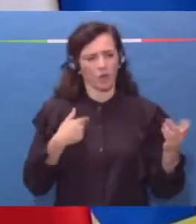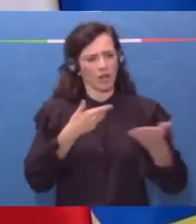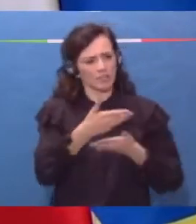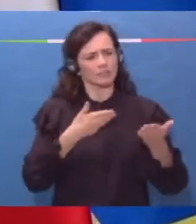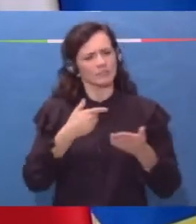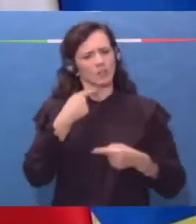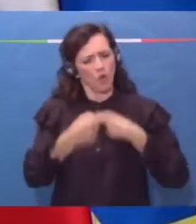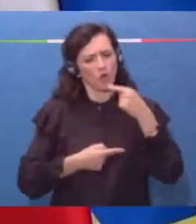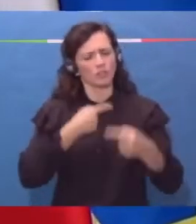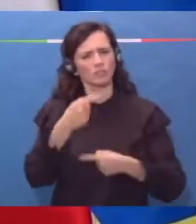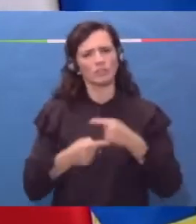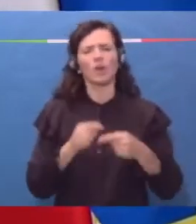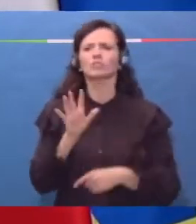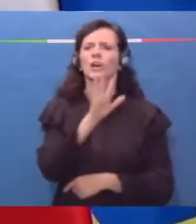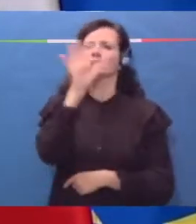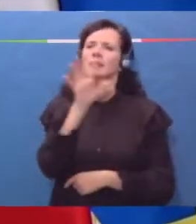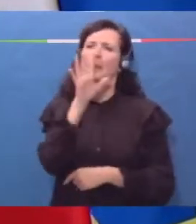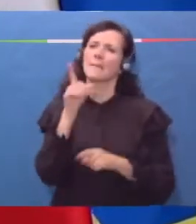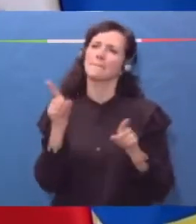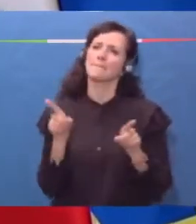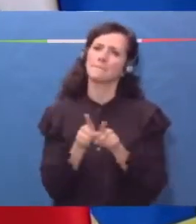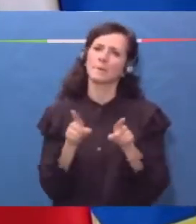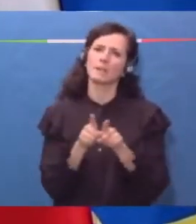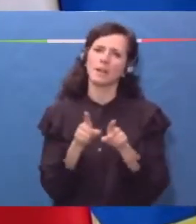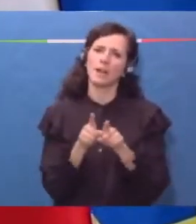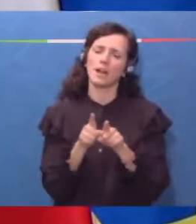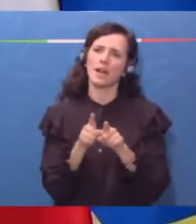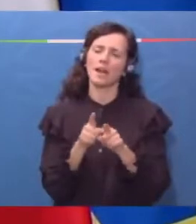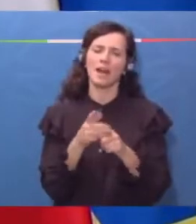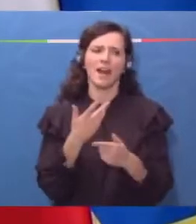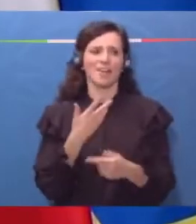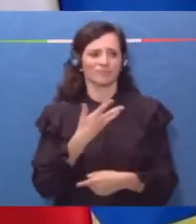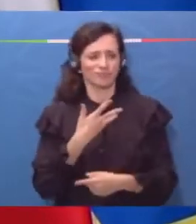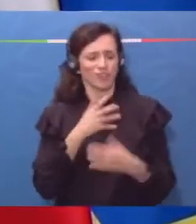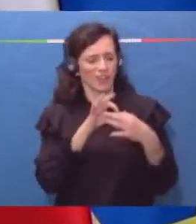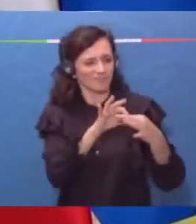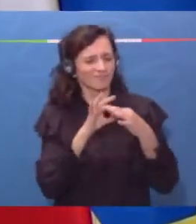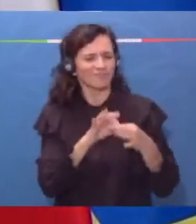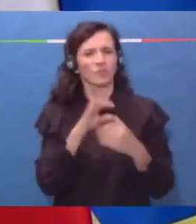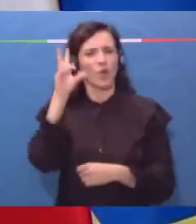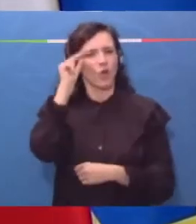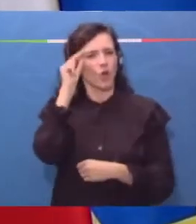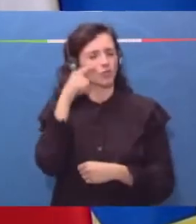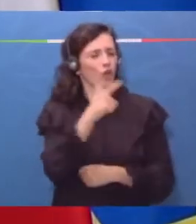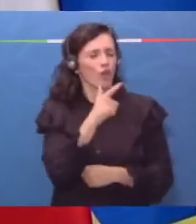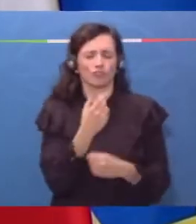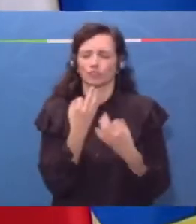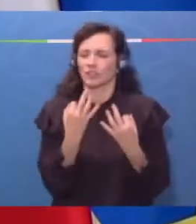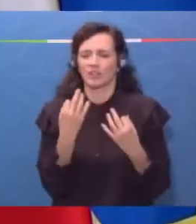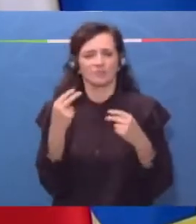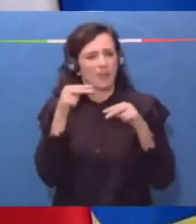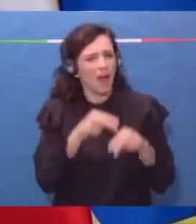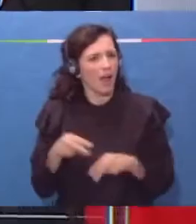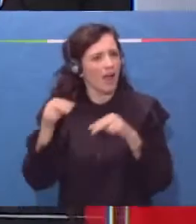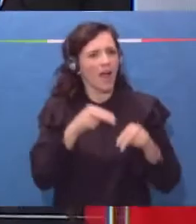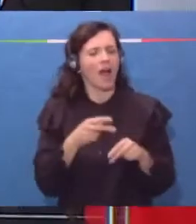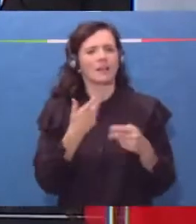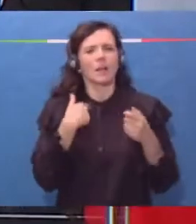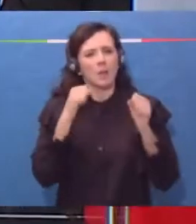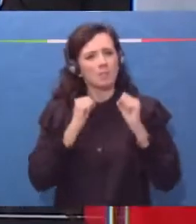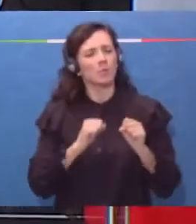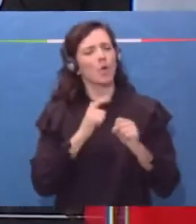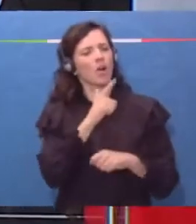quando abbiamo l'impressione che tutto ci lega, ci conosciamo così bene, potremmo perdere